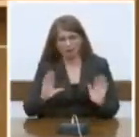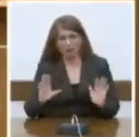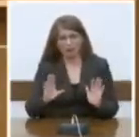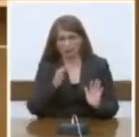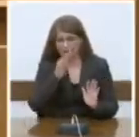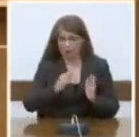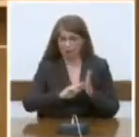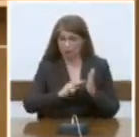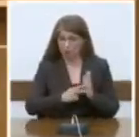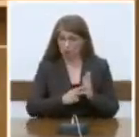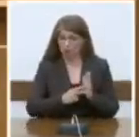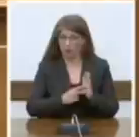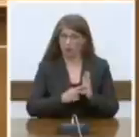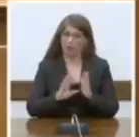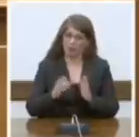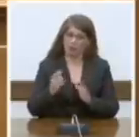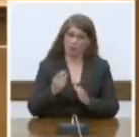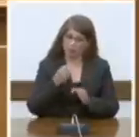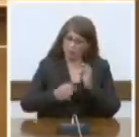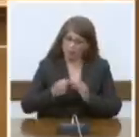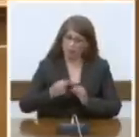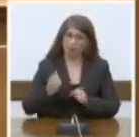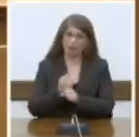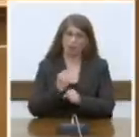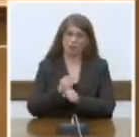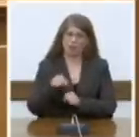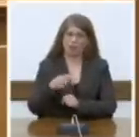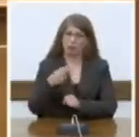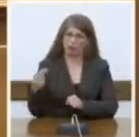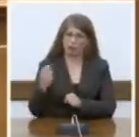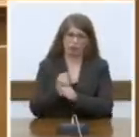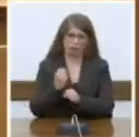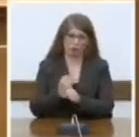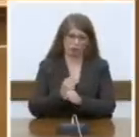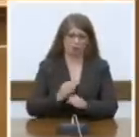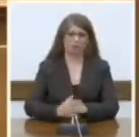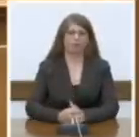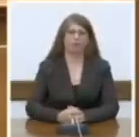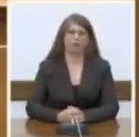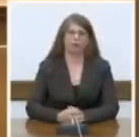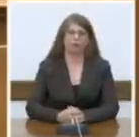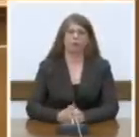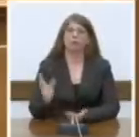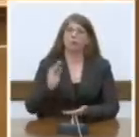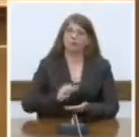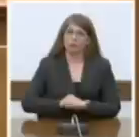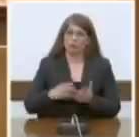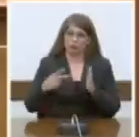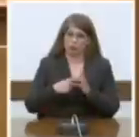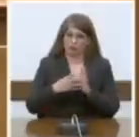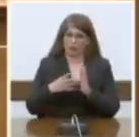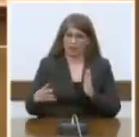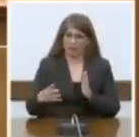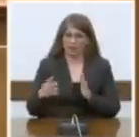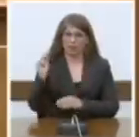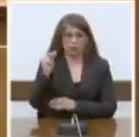Γιατί εμείς θέλουμε να μιλάμε για οικονομία και να μιλάμε και για δουλειές. Μιας και όμως το θέμα μας είναι οι δουλειές. Ακόμα μία φορά και το 19 η κυβέρνηση υπόσχεται